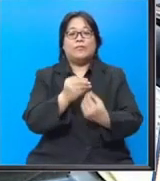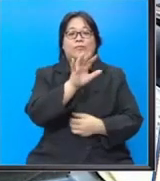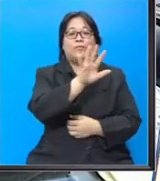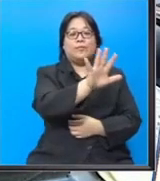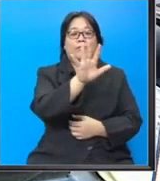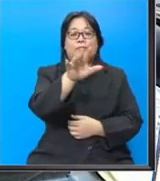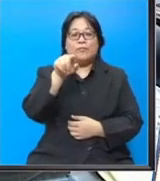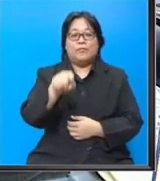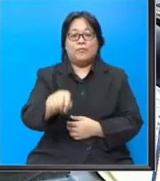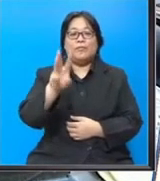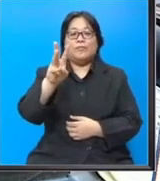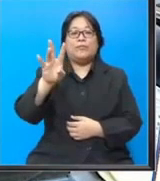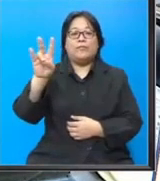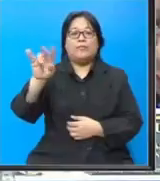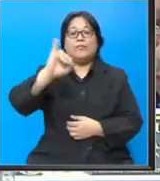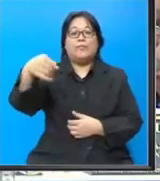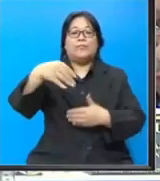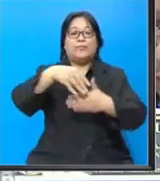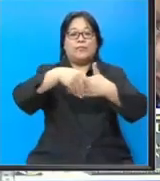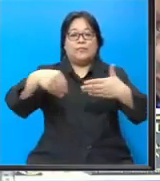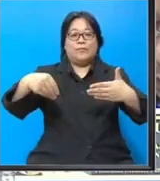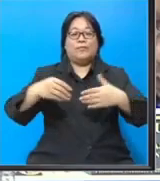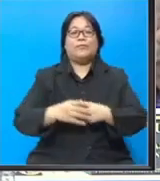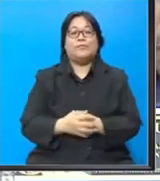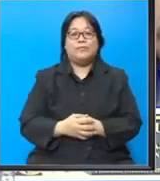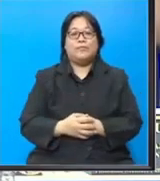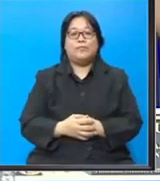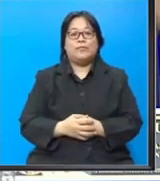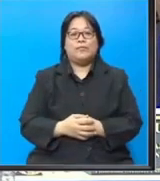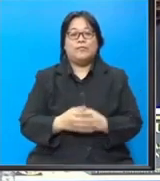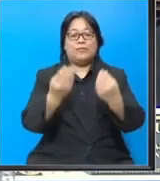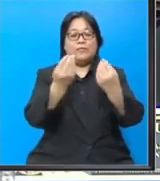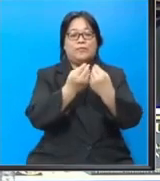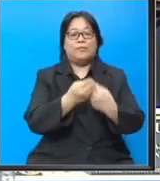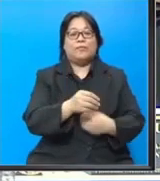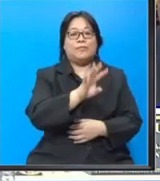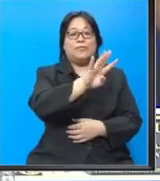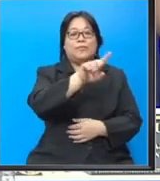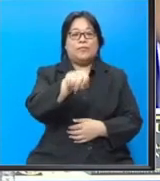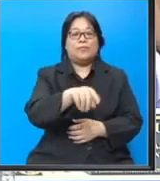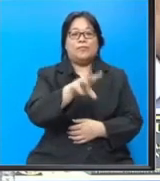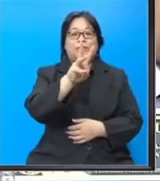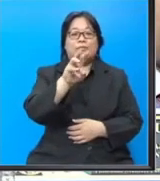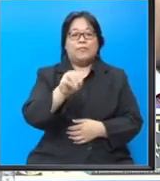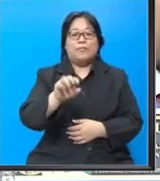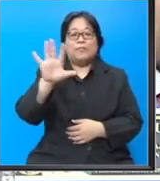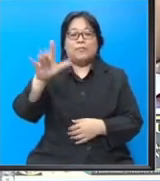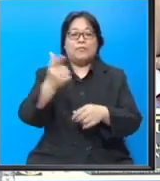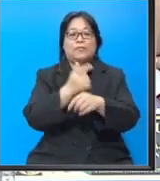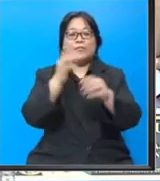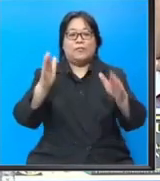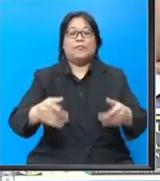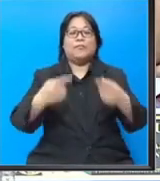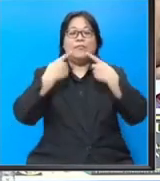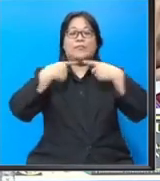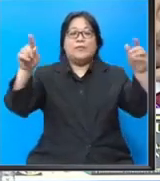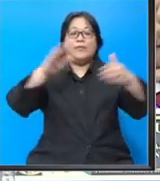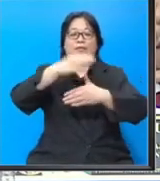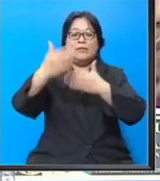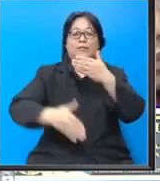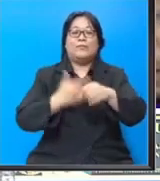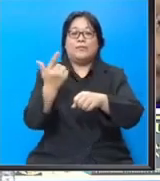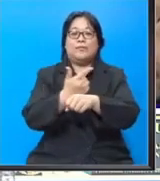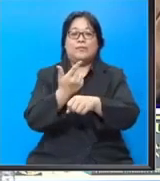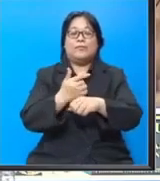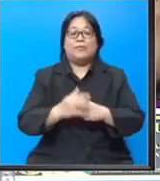55 paint enam tujuh juta Ringgit seramai 4065 pelatih telah berjaya menamatkan latihan